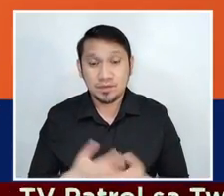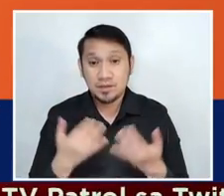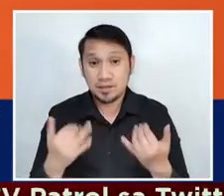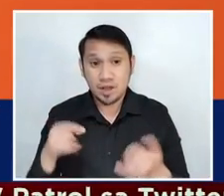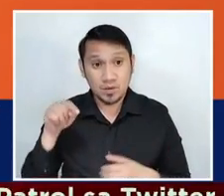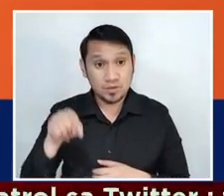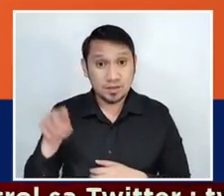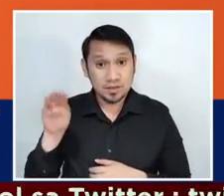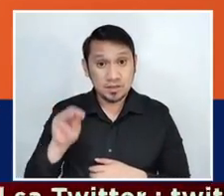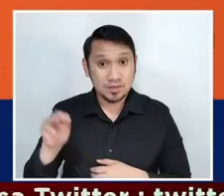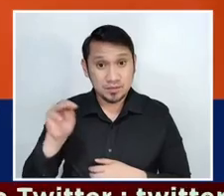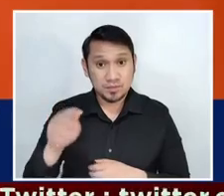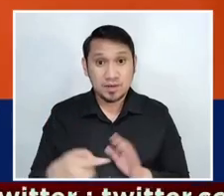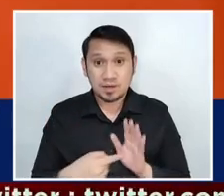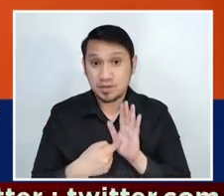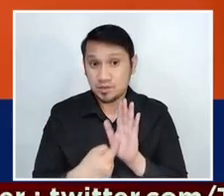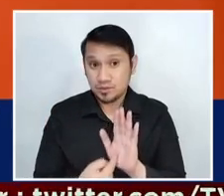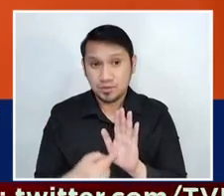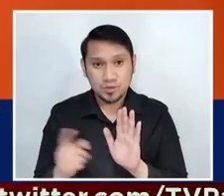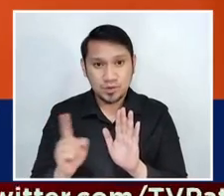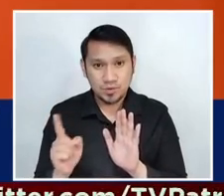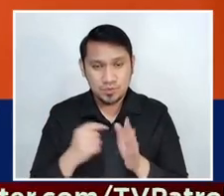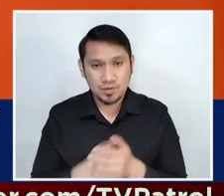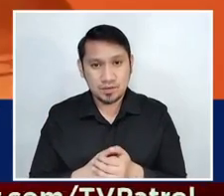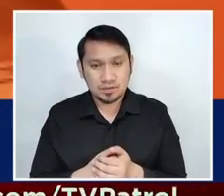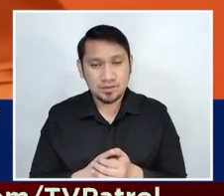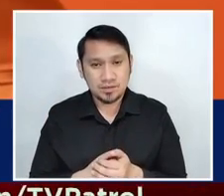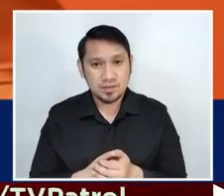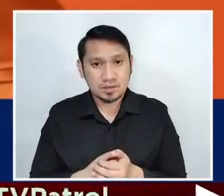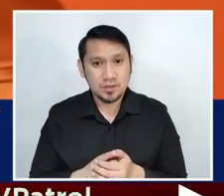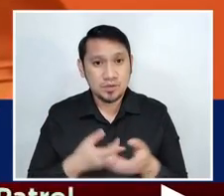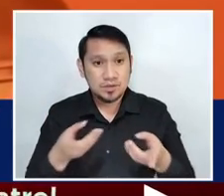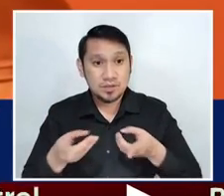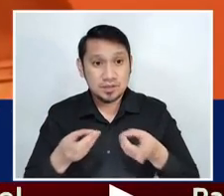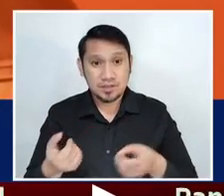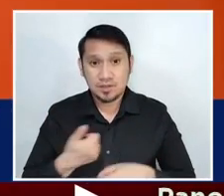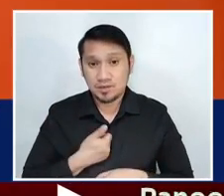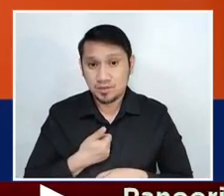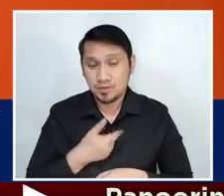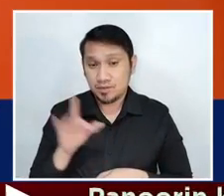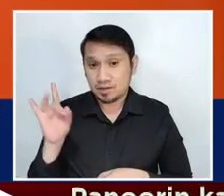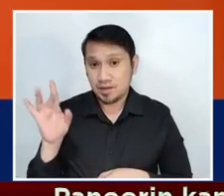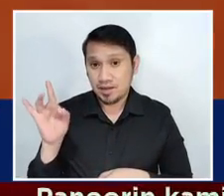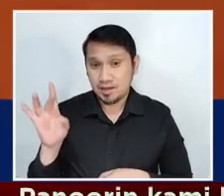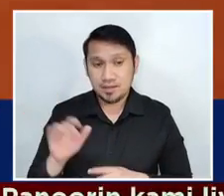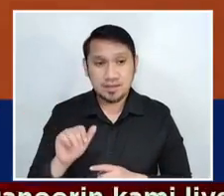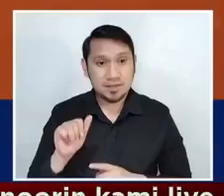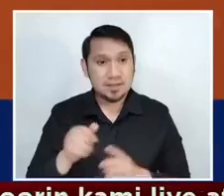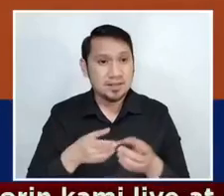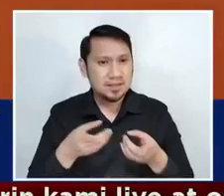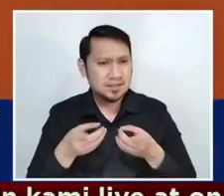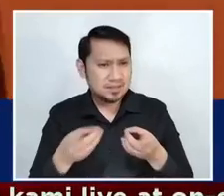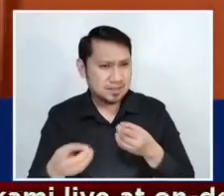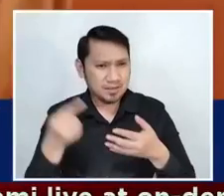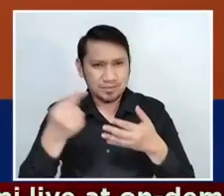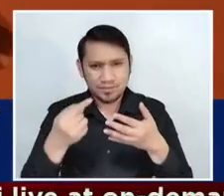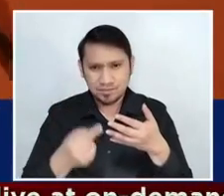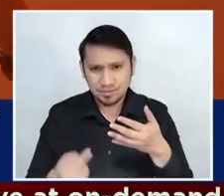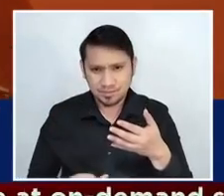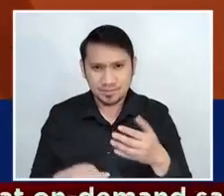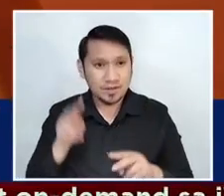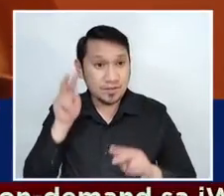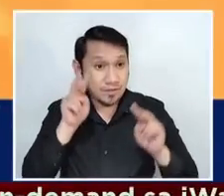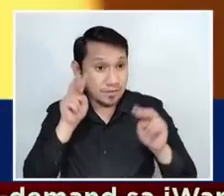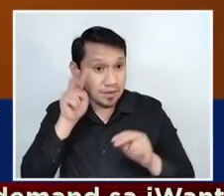Lunes, ibinahagi rin ni Miel ang paglalarawan sa sarili sa kanyang 18 adjectives video shoot. Mario